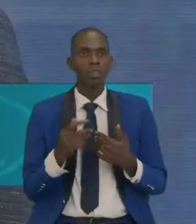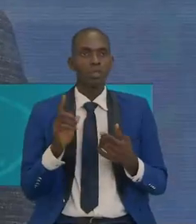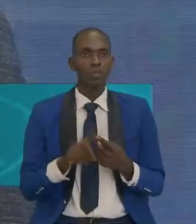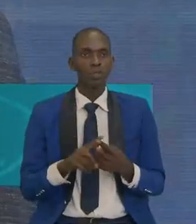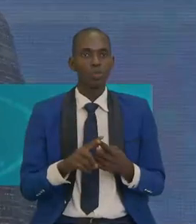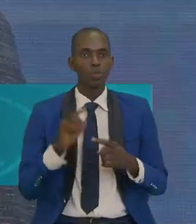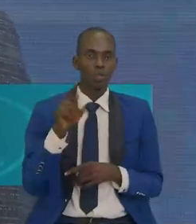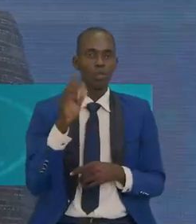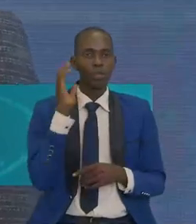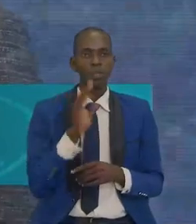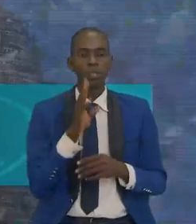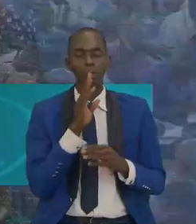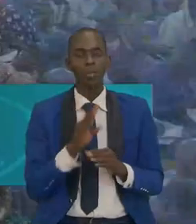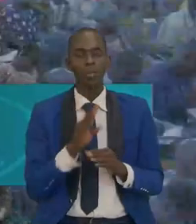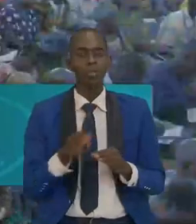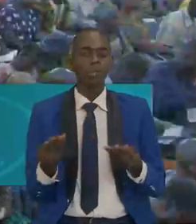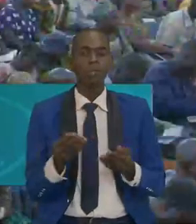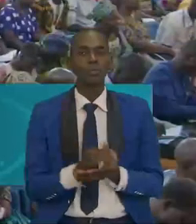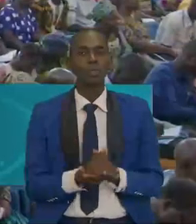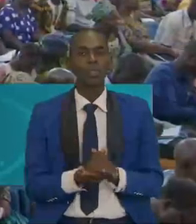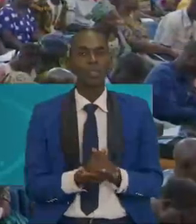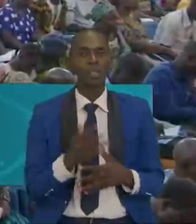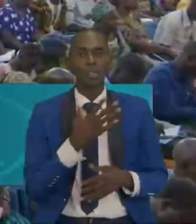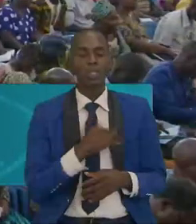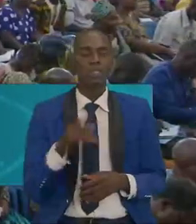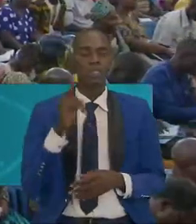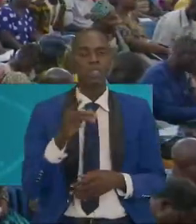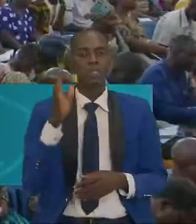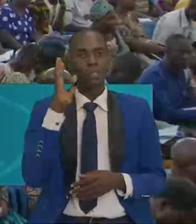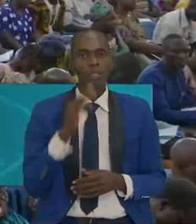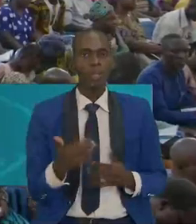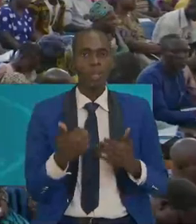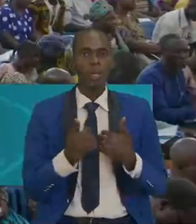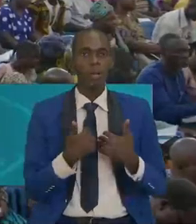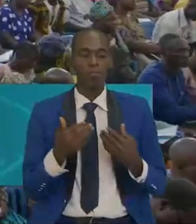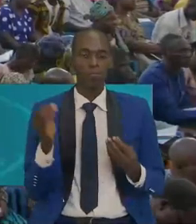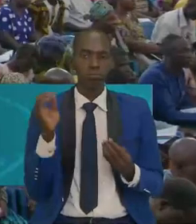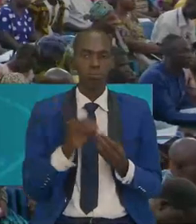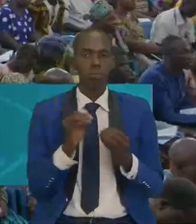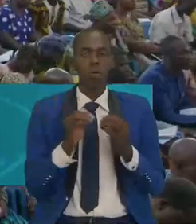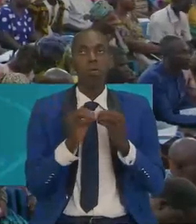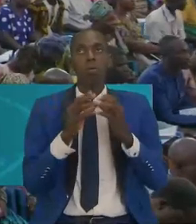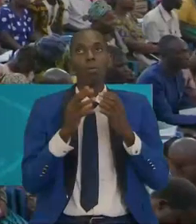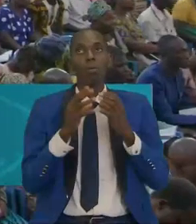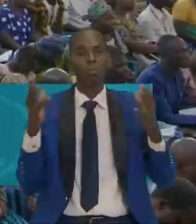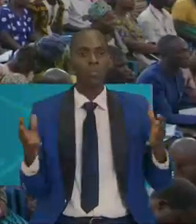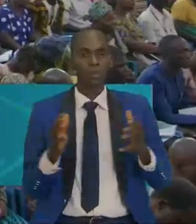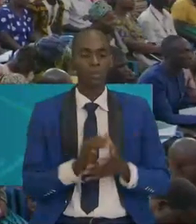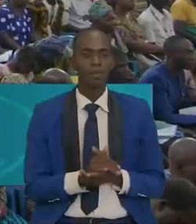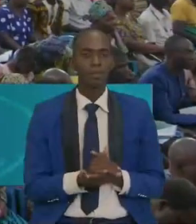Car on donnera à celui qui a, et il sera dans l'abondance.